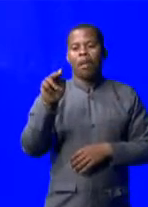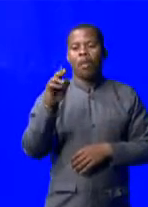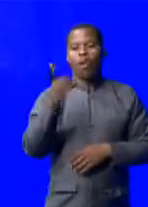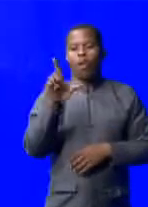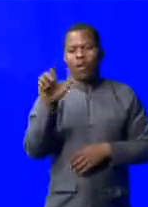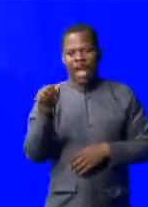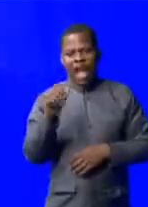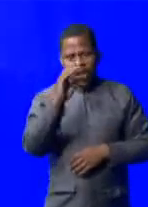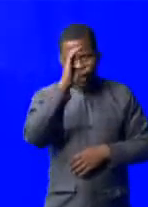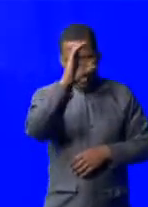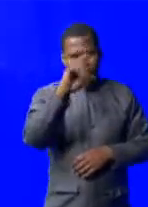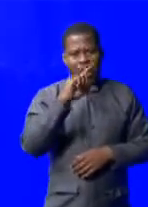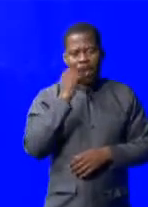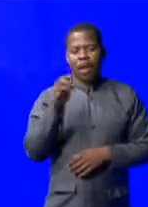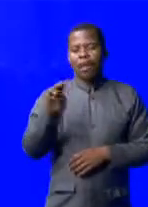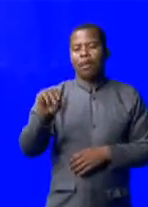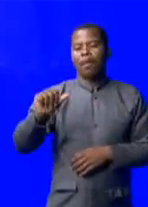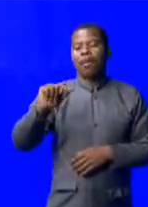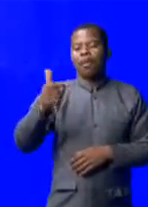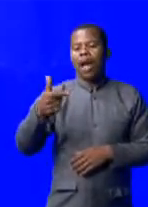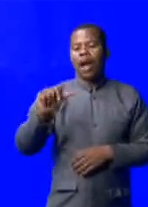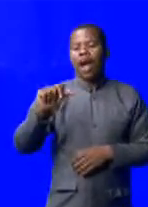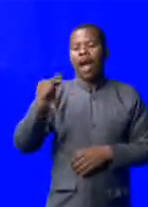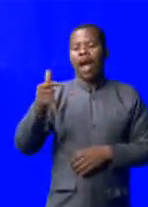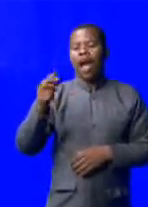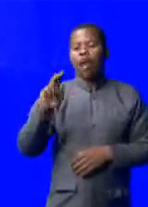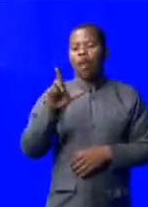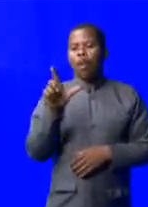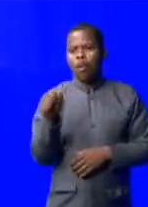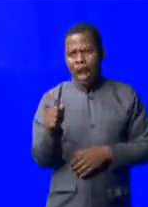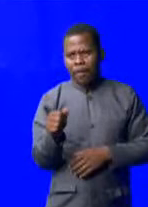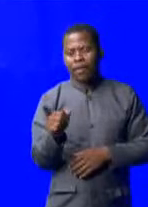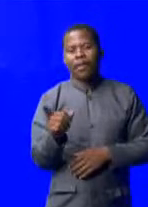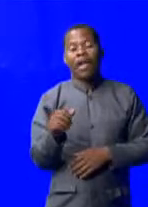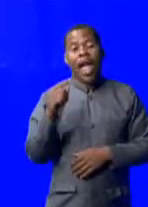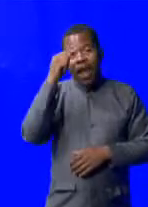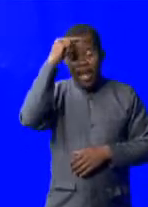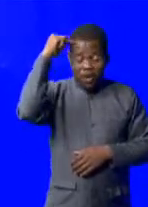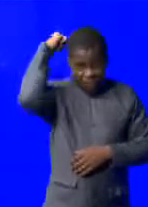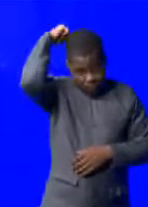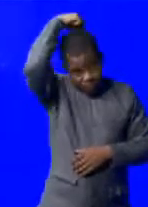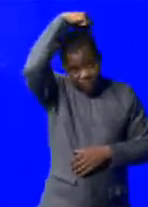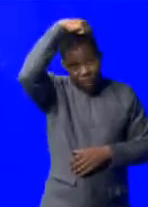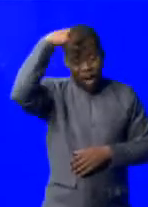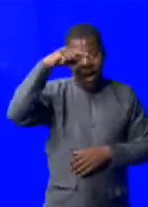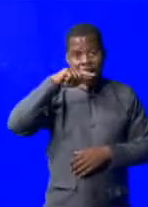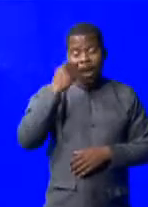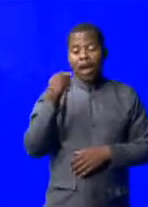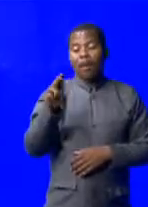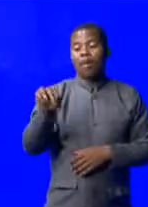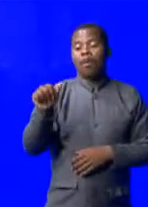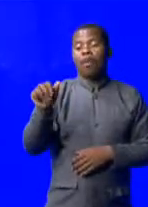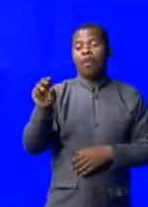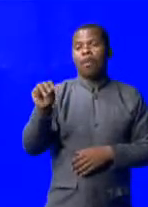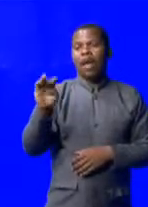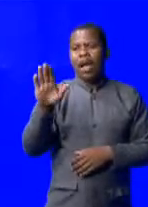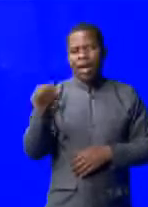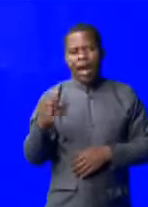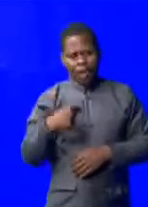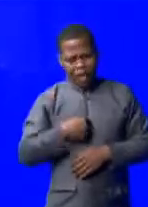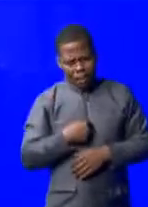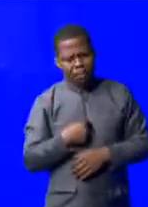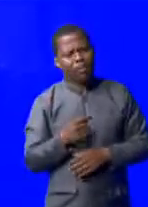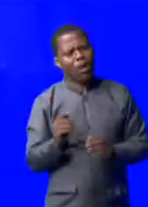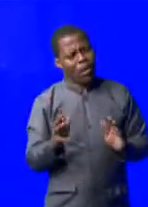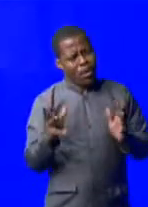ephica amagagula induna yami ngizizwe mamba kwami lwandle olukhulu kukudumisa nje kubona i-development lento